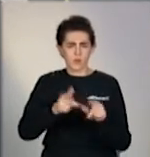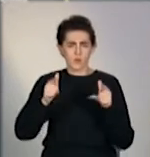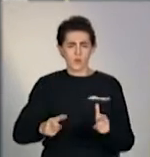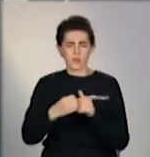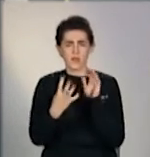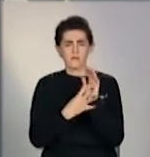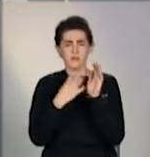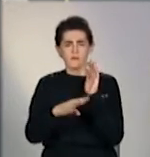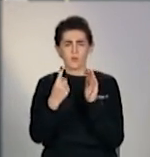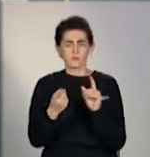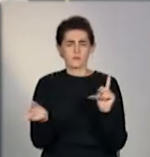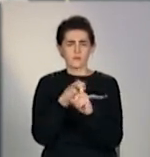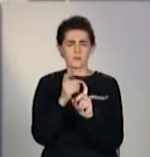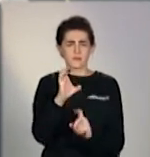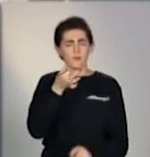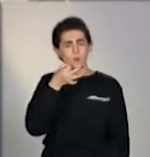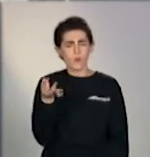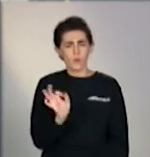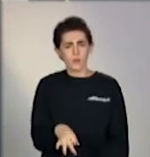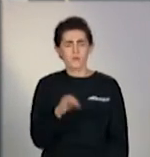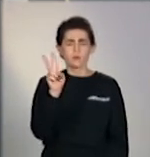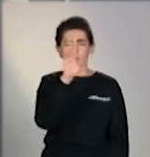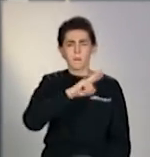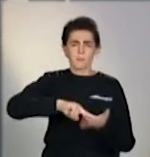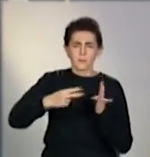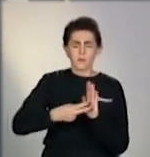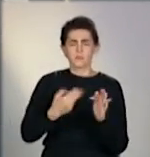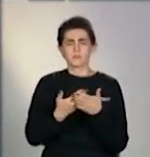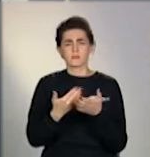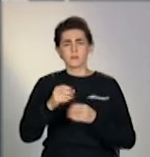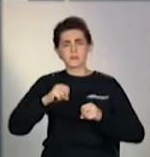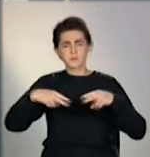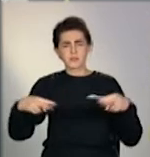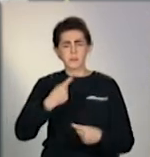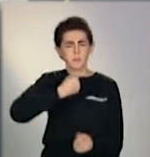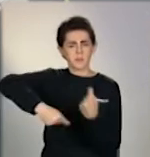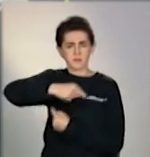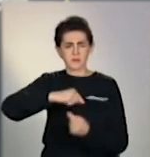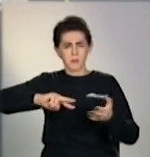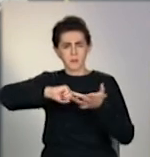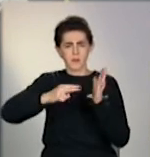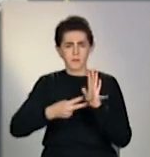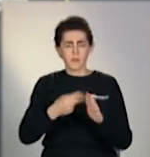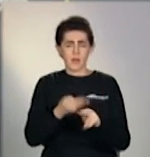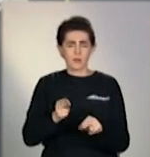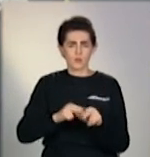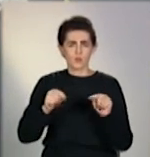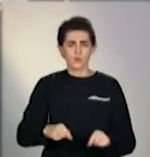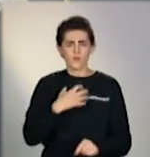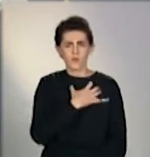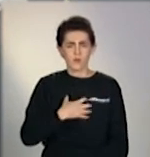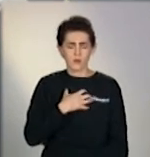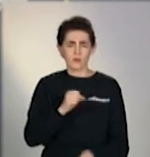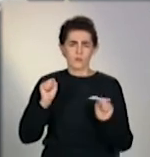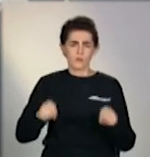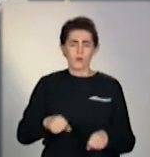а тебе зв'яжуть зі спеціалістом з брендингу, там, зі стратегії або з бізнес-плану. А ще, що немаловажливо, тут час від